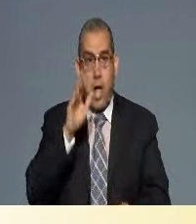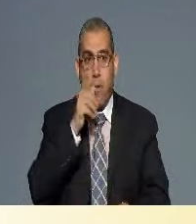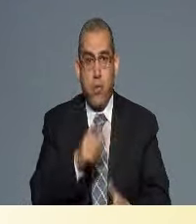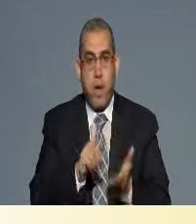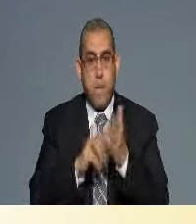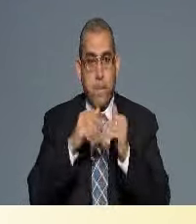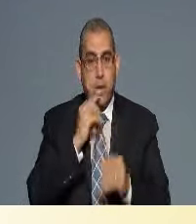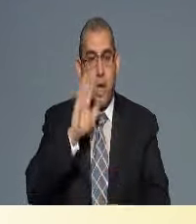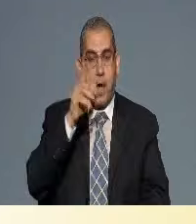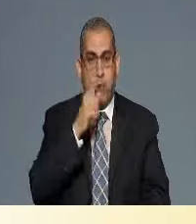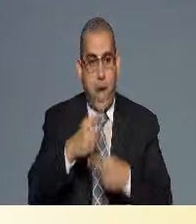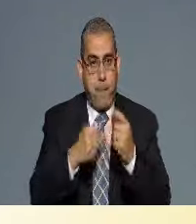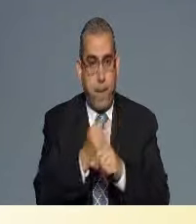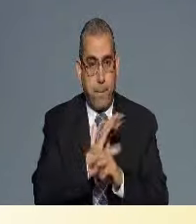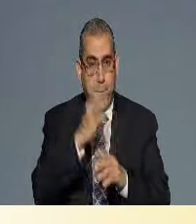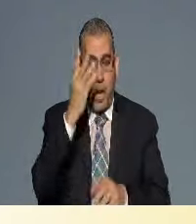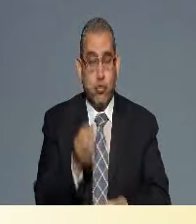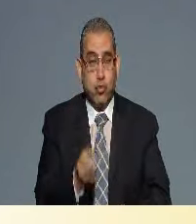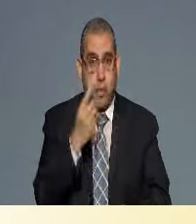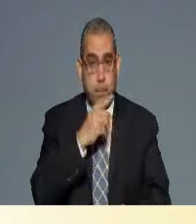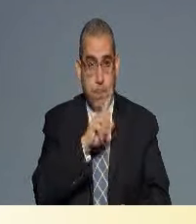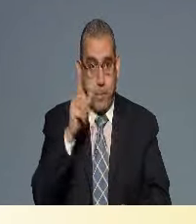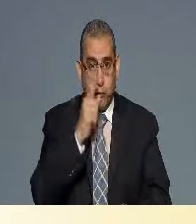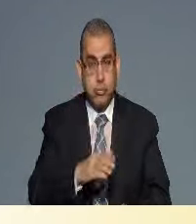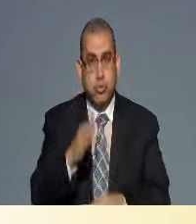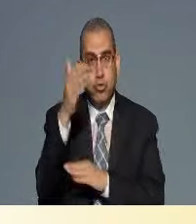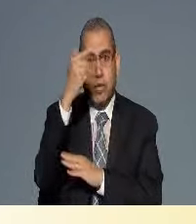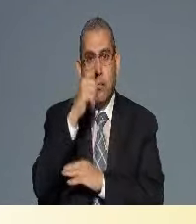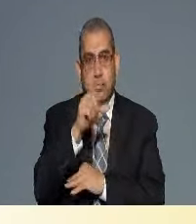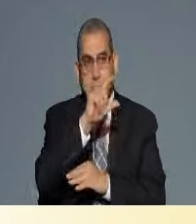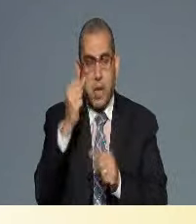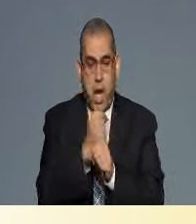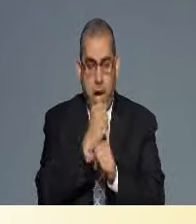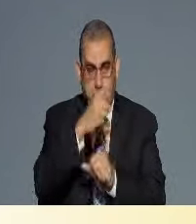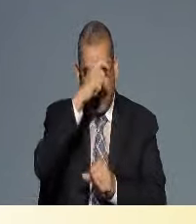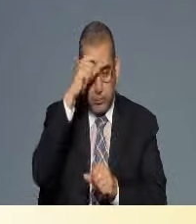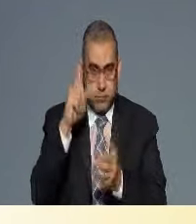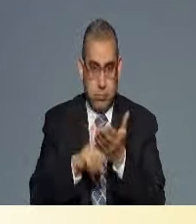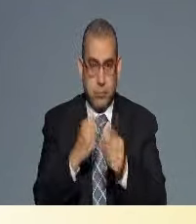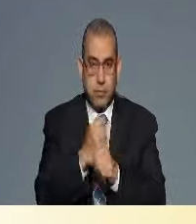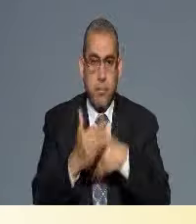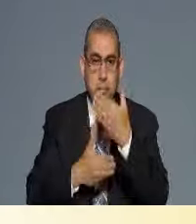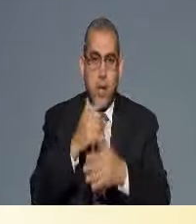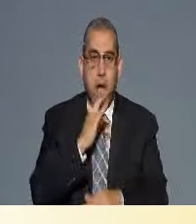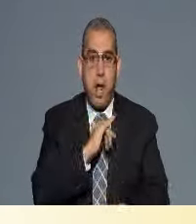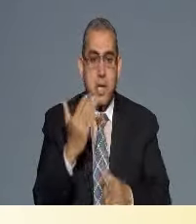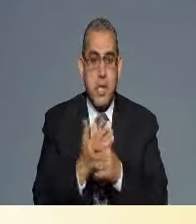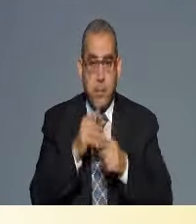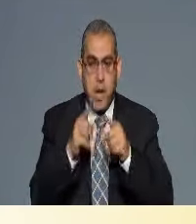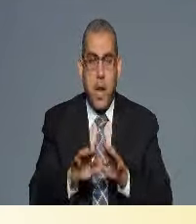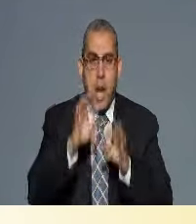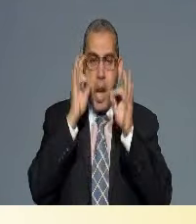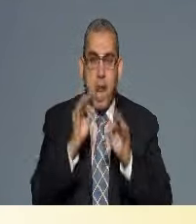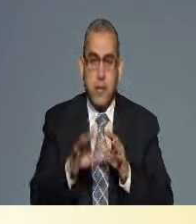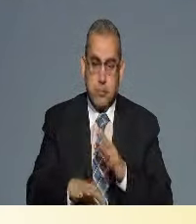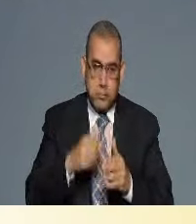مصر على استمرار العمل ليلا ونهارا رافعين شعار الجهد المخلص والجهد المتواصل من أجل إتمام آمالي